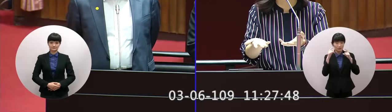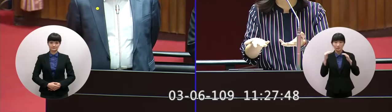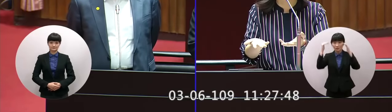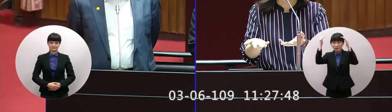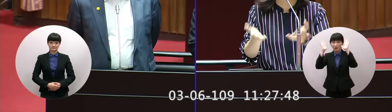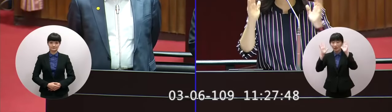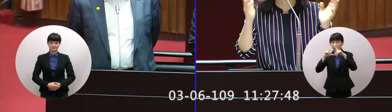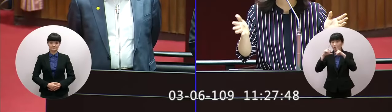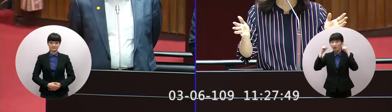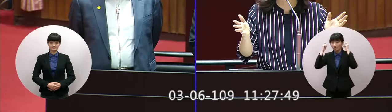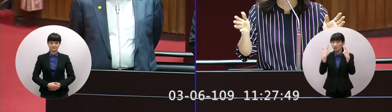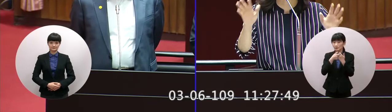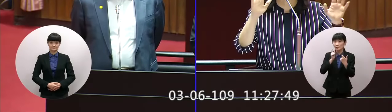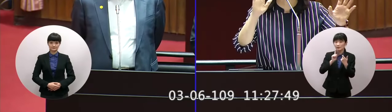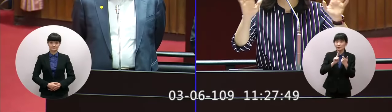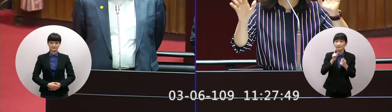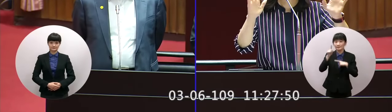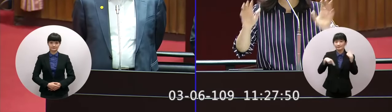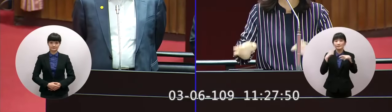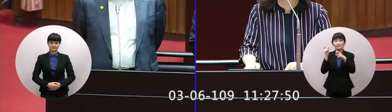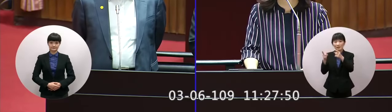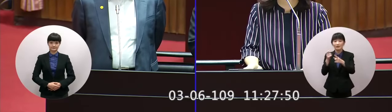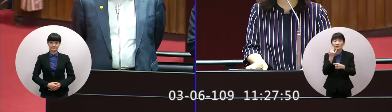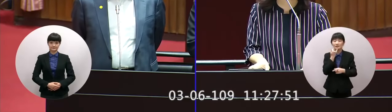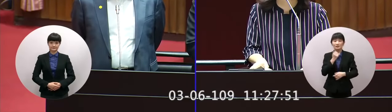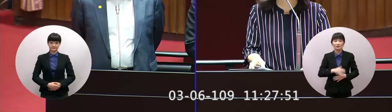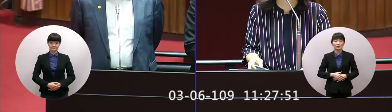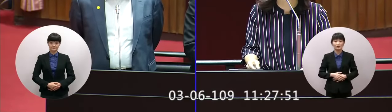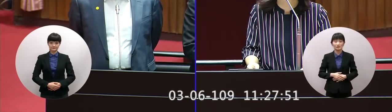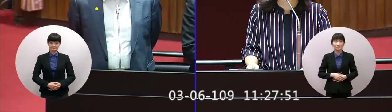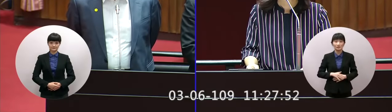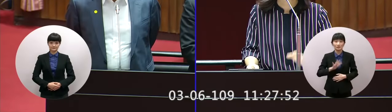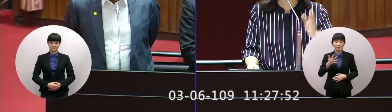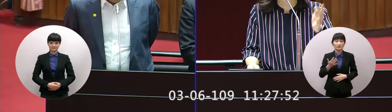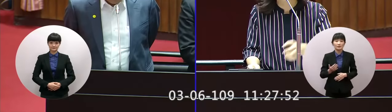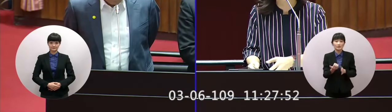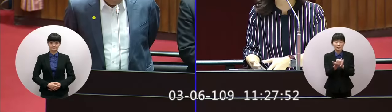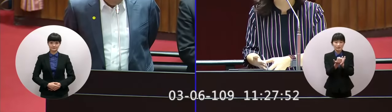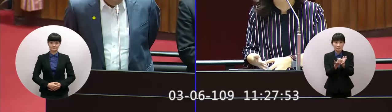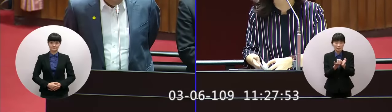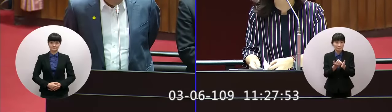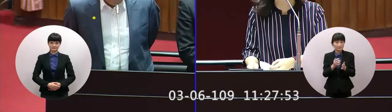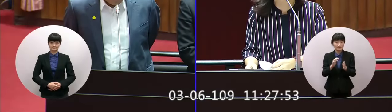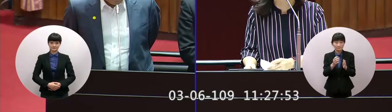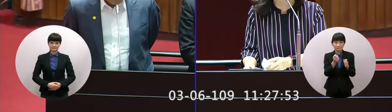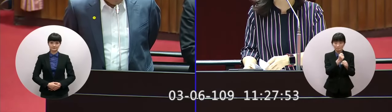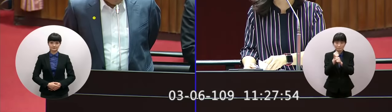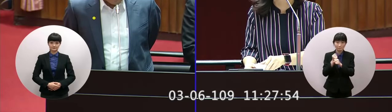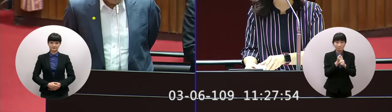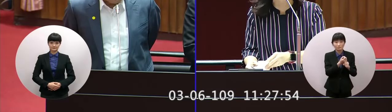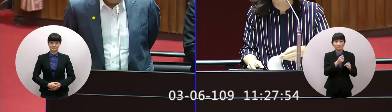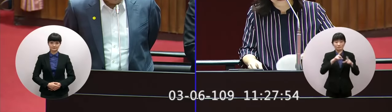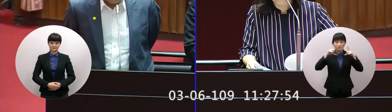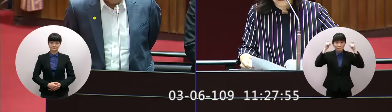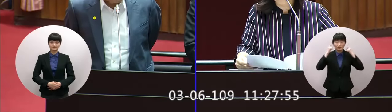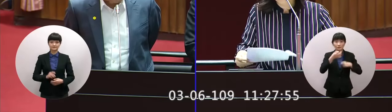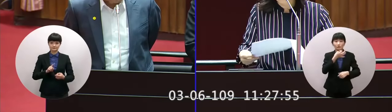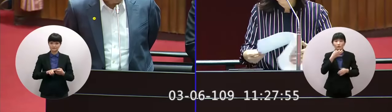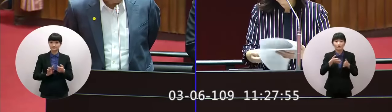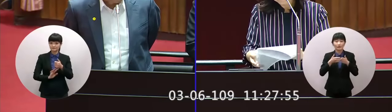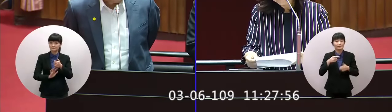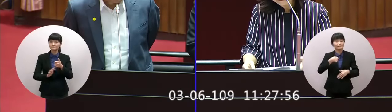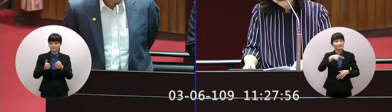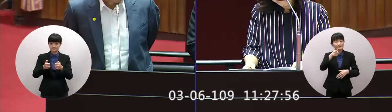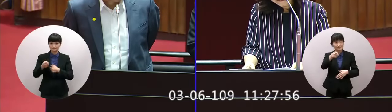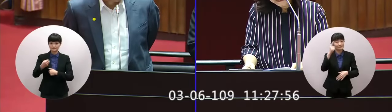或是儿童，可是这前提当然可能必须片数是一样的状况。好，所以这个就是给您一并来做相关的参考。 谢谢